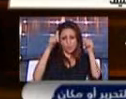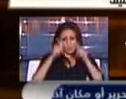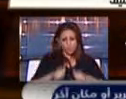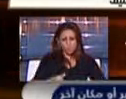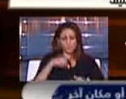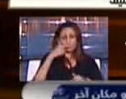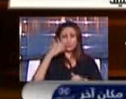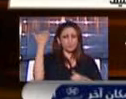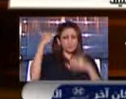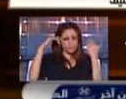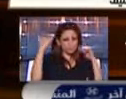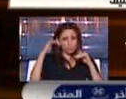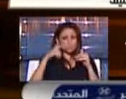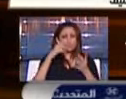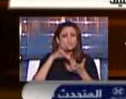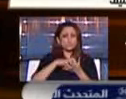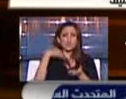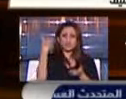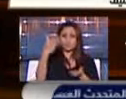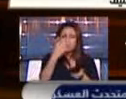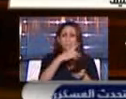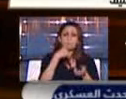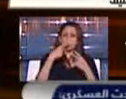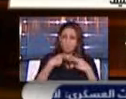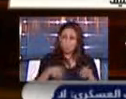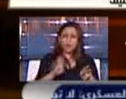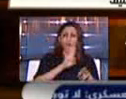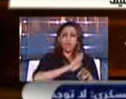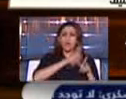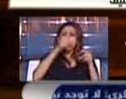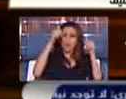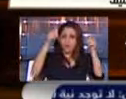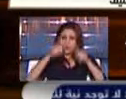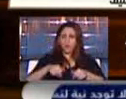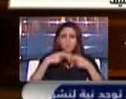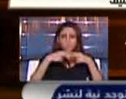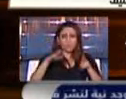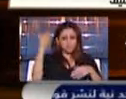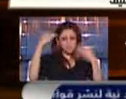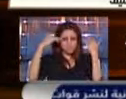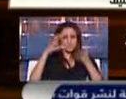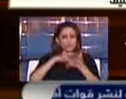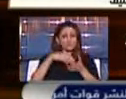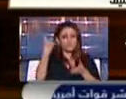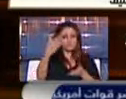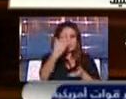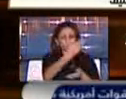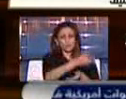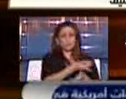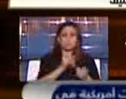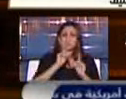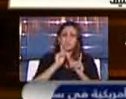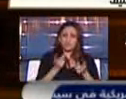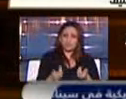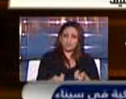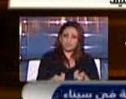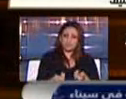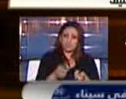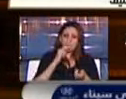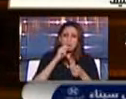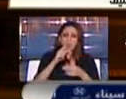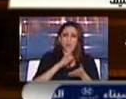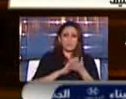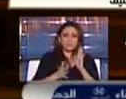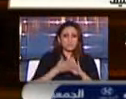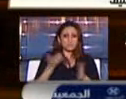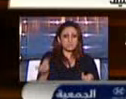بيطالبوا بحكايه الشقق دي، برضو المجلس العسكري طلع قرار بان شقق لمصابي الثوره واهل الشهداء ولكن هو حبيس الادراج الان